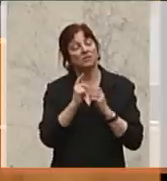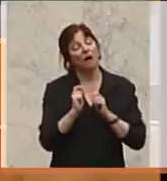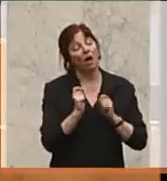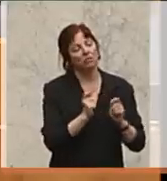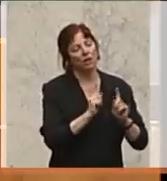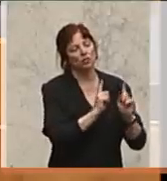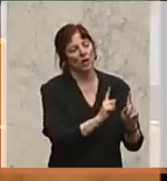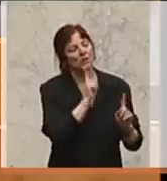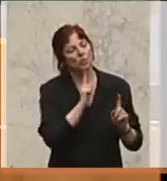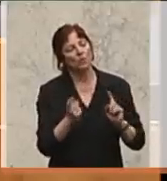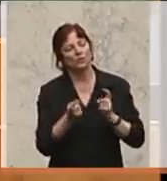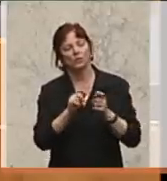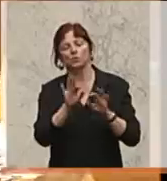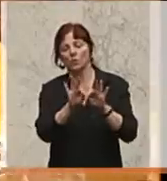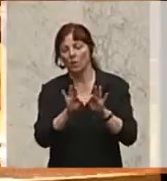eröffnen. Bitte.